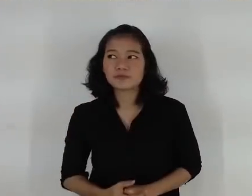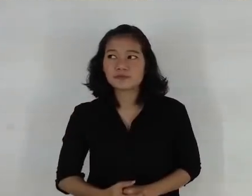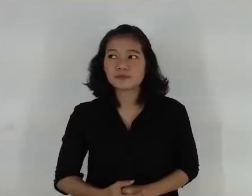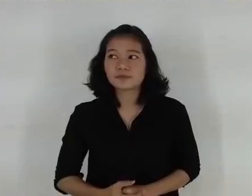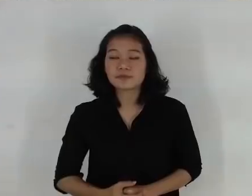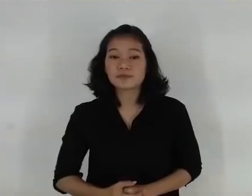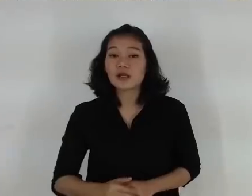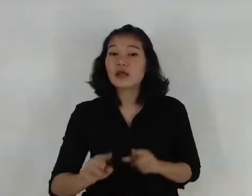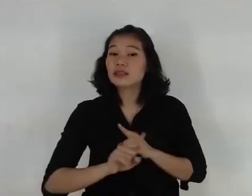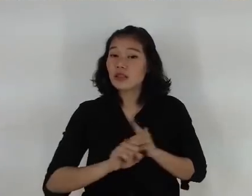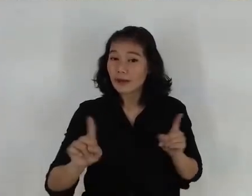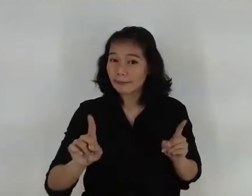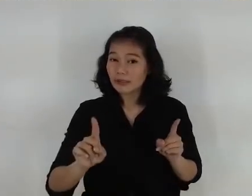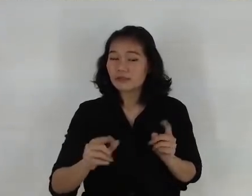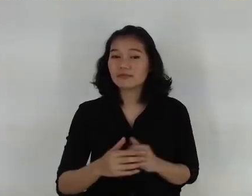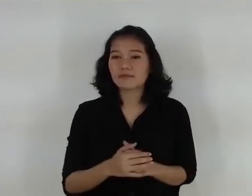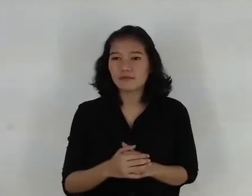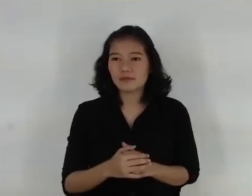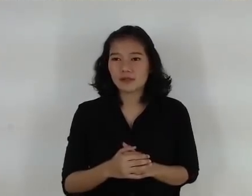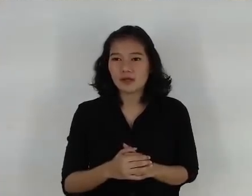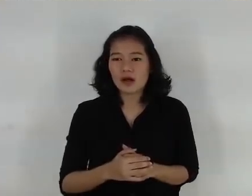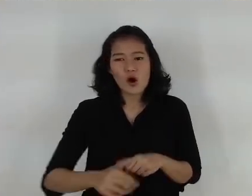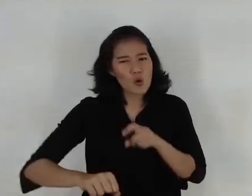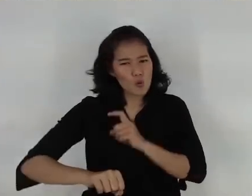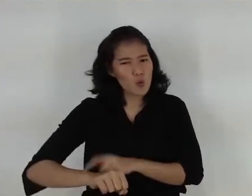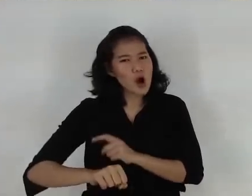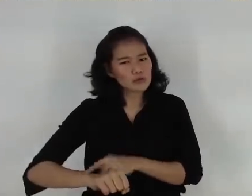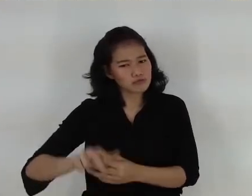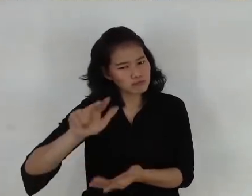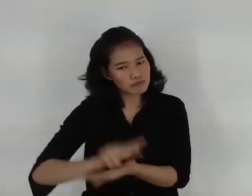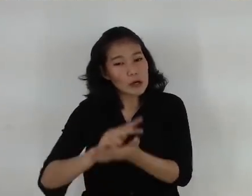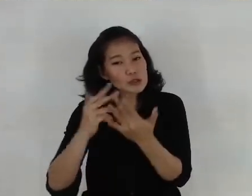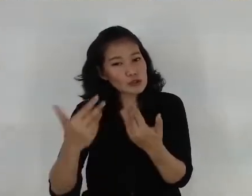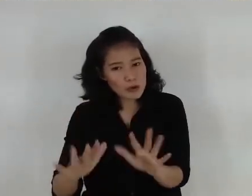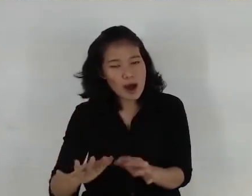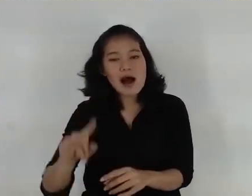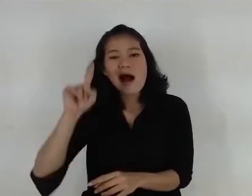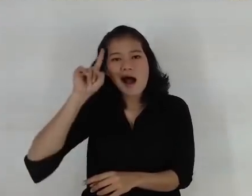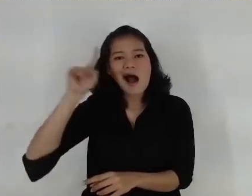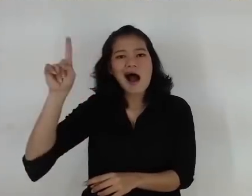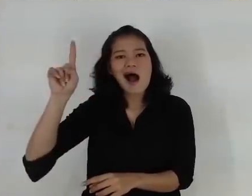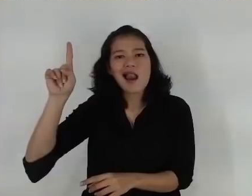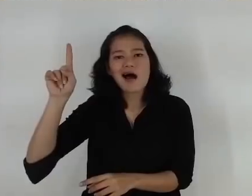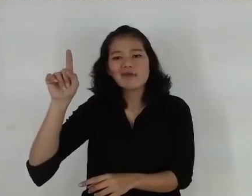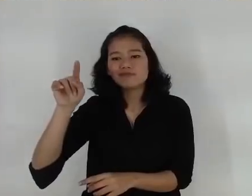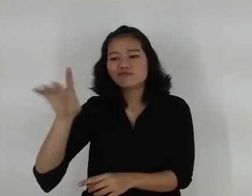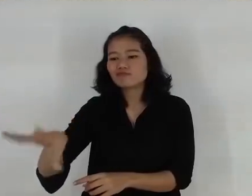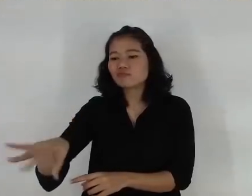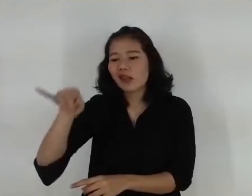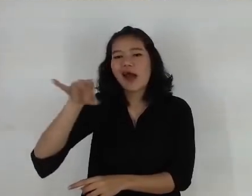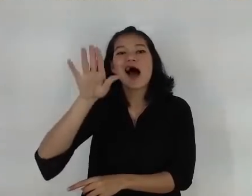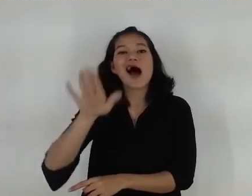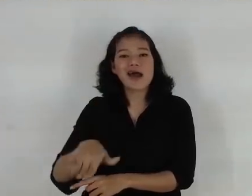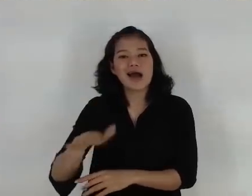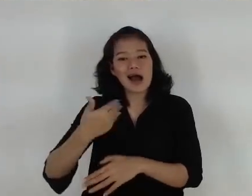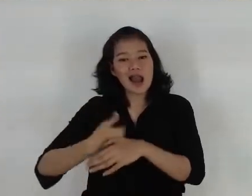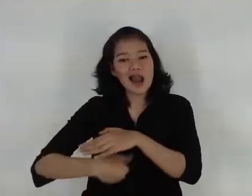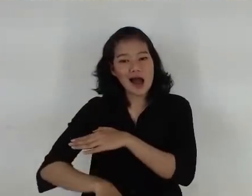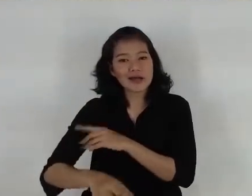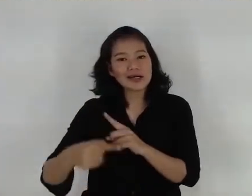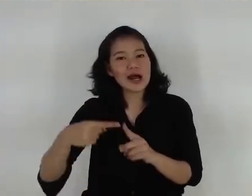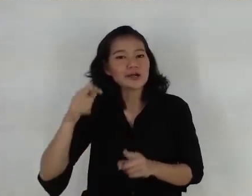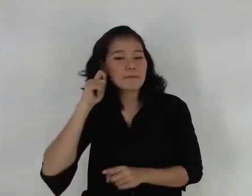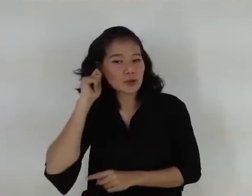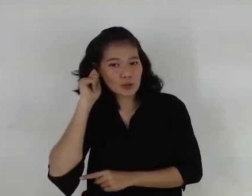Tetapi setelah genap waktunya maka Allah mengutus anaknya yang lahir dari seorang